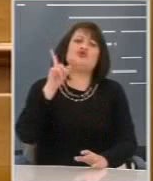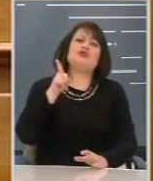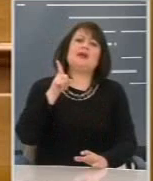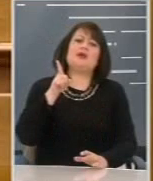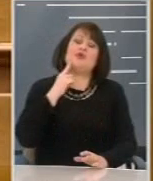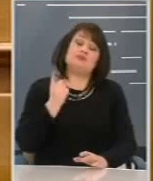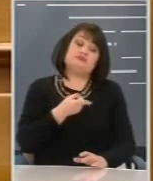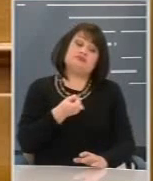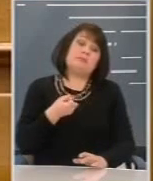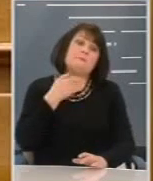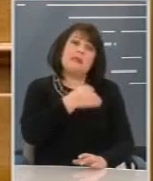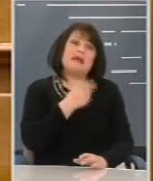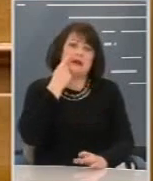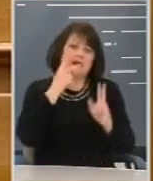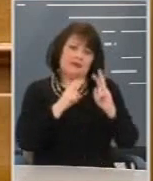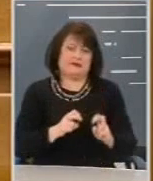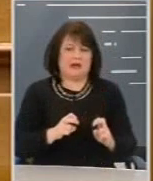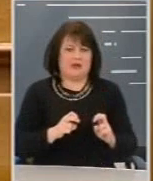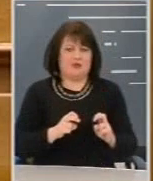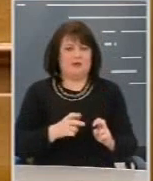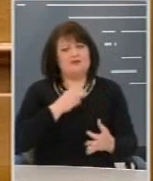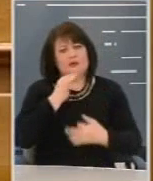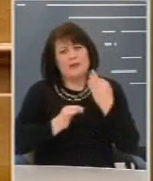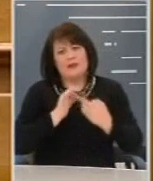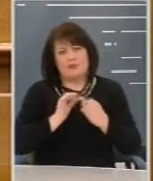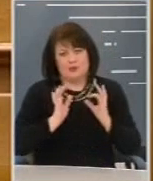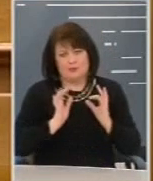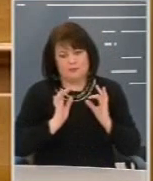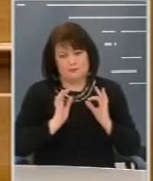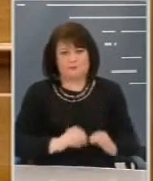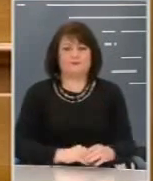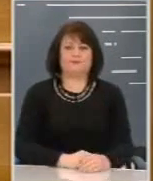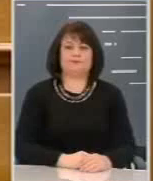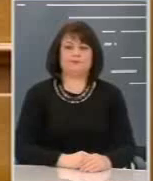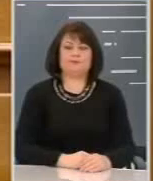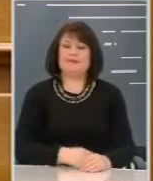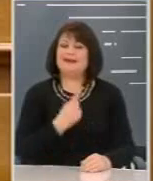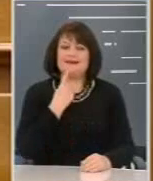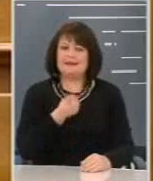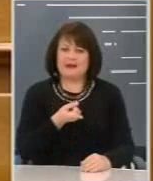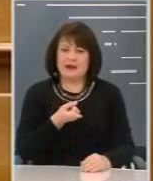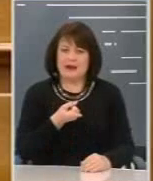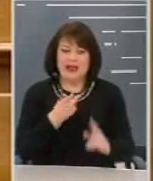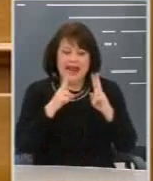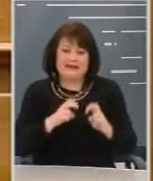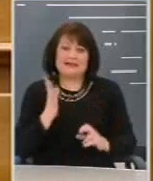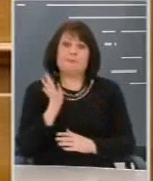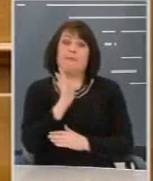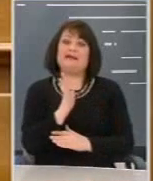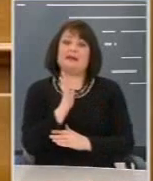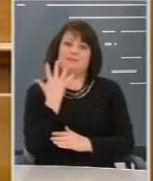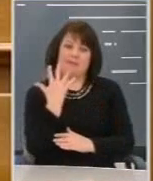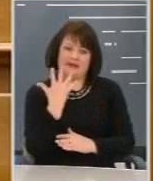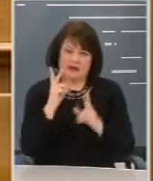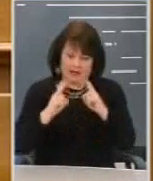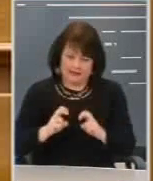εργασιών επισκόπηση, για το λόγο αυτό δεν θα εκφράσουμε οποιαδήποτε άλλη διαβεβαίωση πέραν των όσων παρατεθούν στην έκθεση. Τι λέει το οι ελεγχτές οι 5 που πήγαν? Ότι δεν